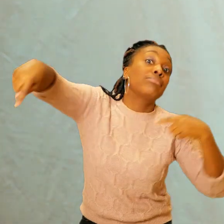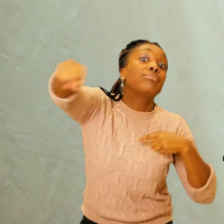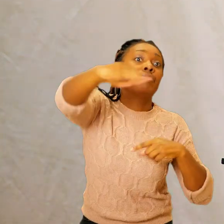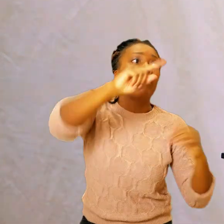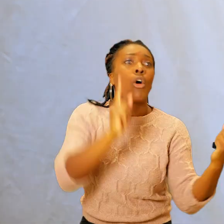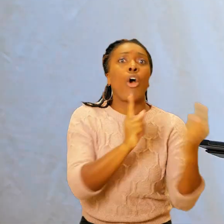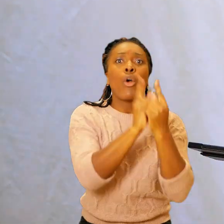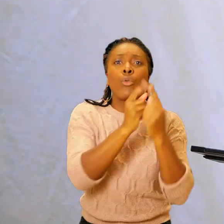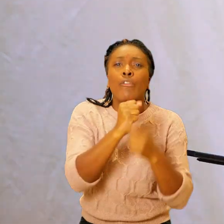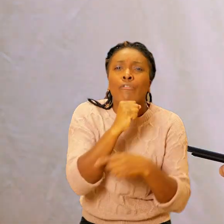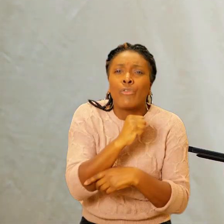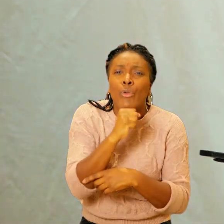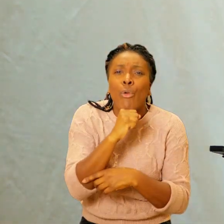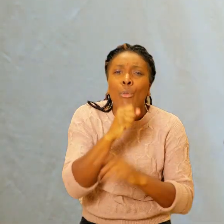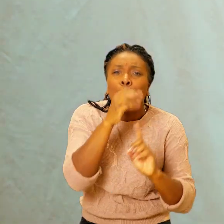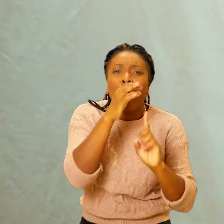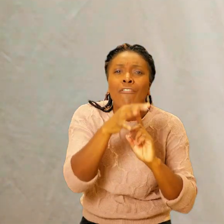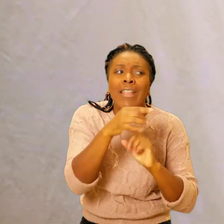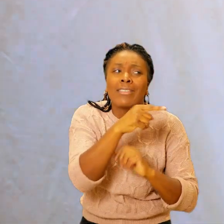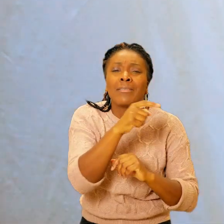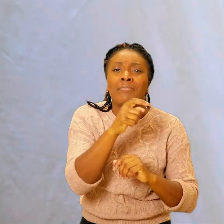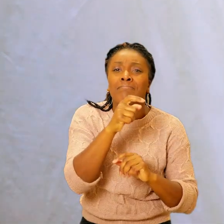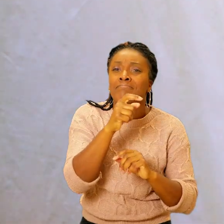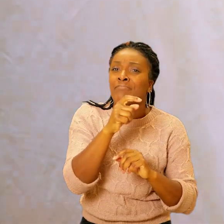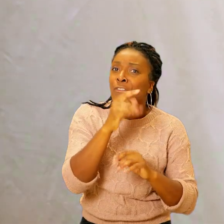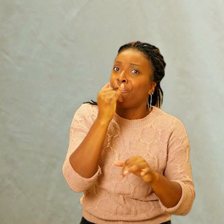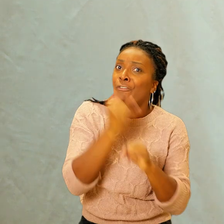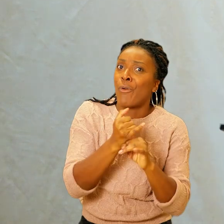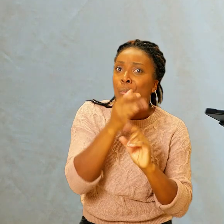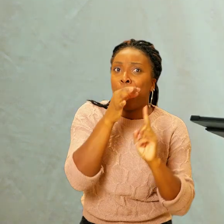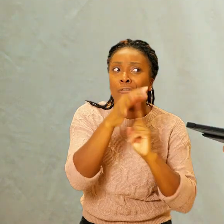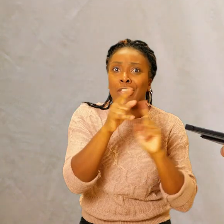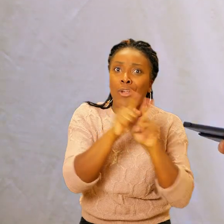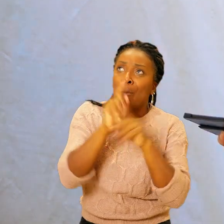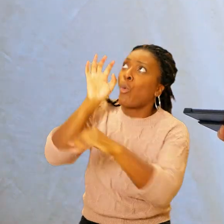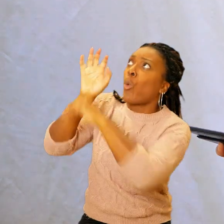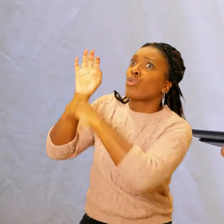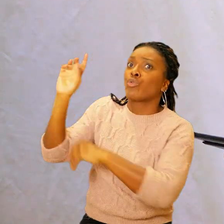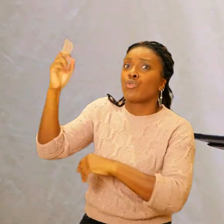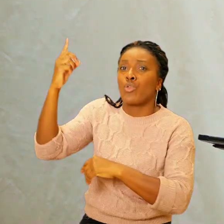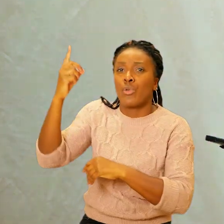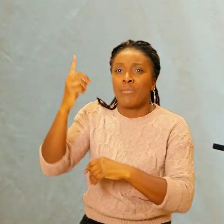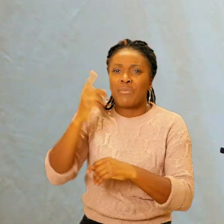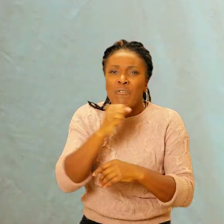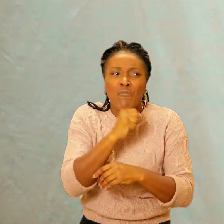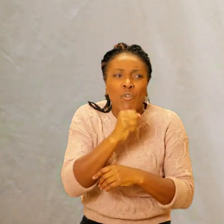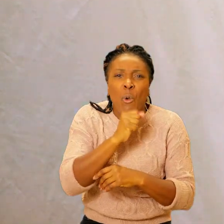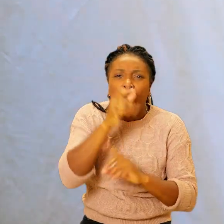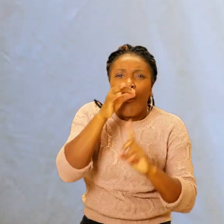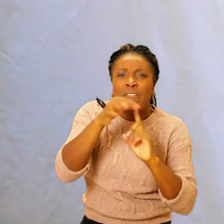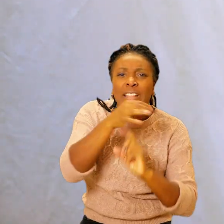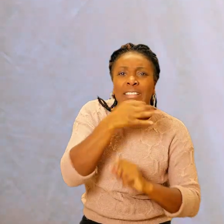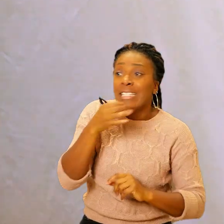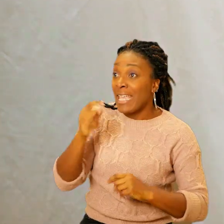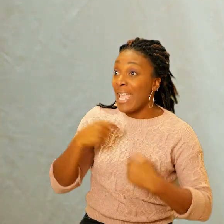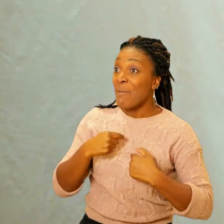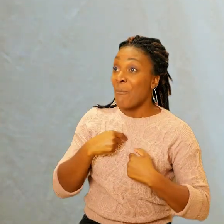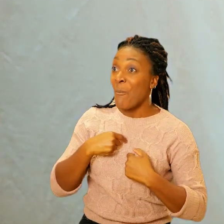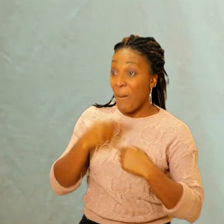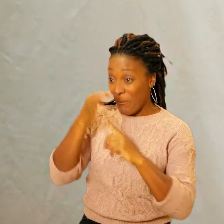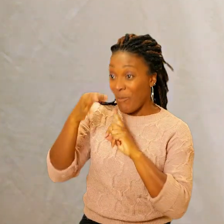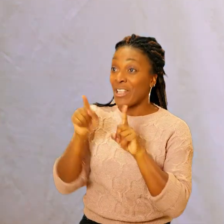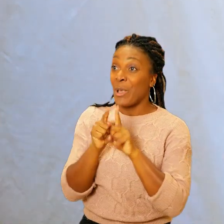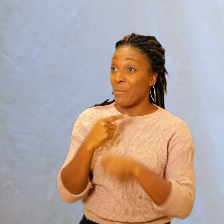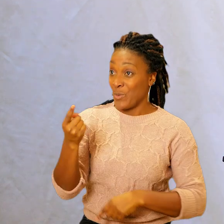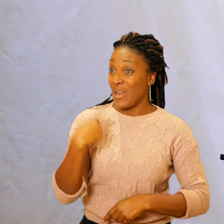qui est devenu quelqu'un qui est plutôt contre Dieu à l'arrivée, et puis que ce vieux prophète va lui dire mais moi aussi je suis prophète comme